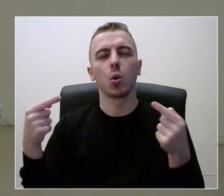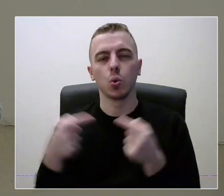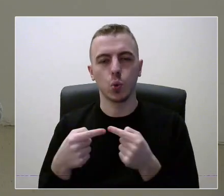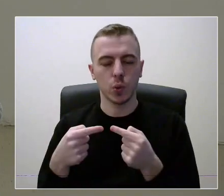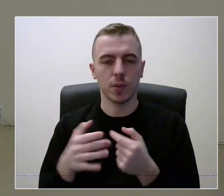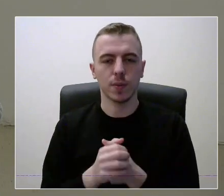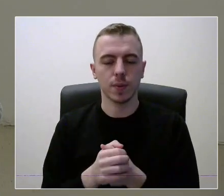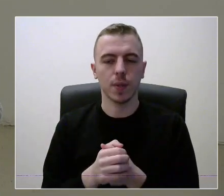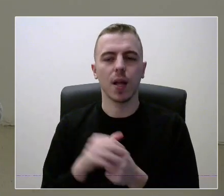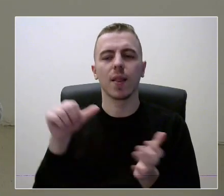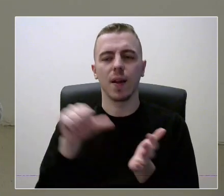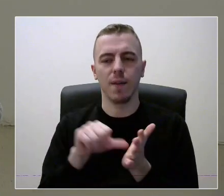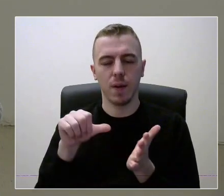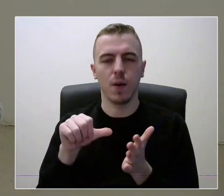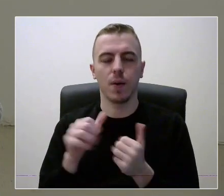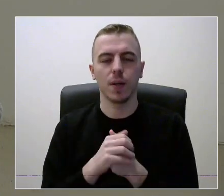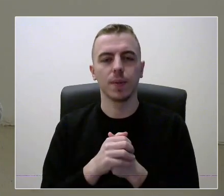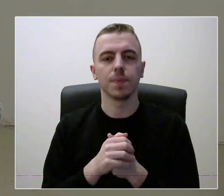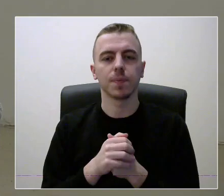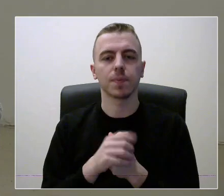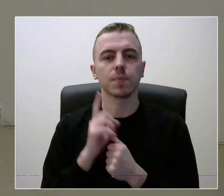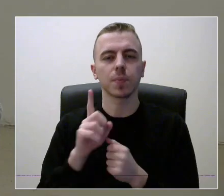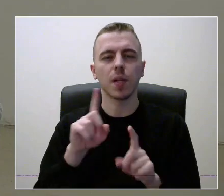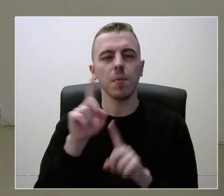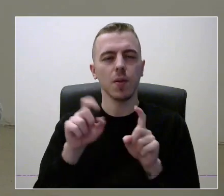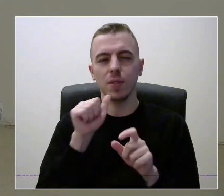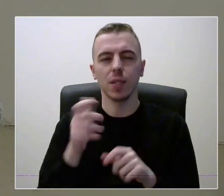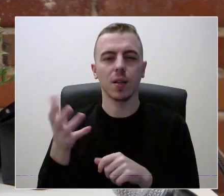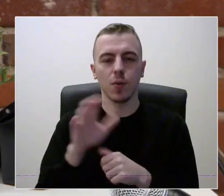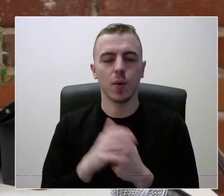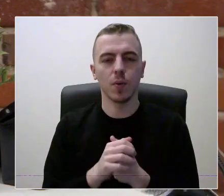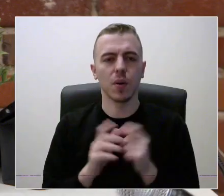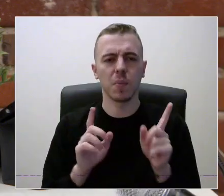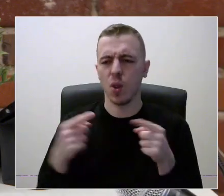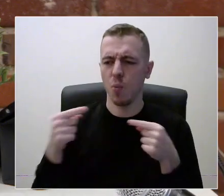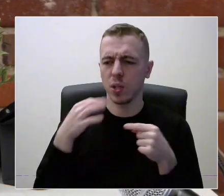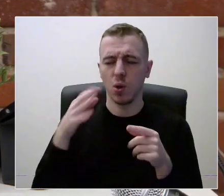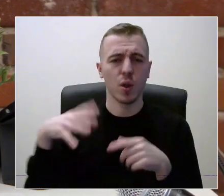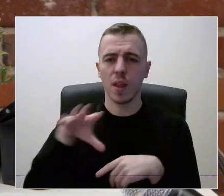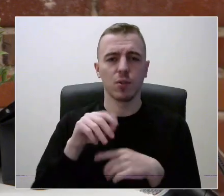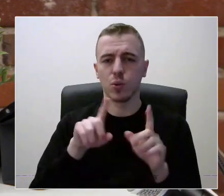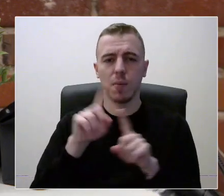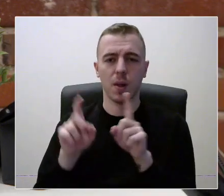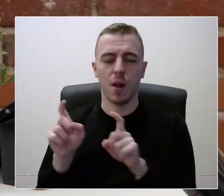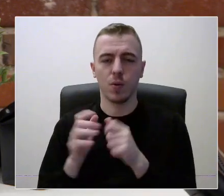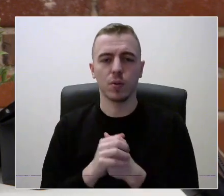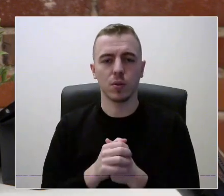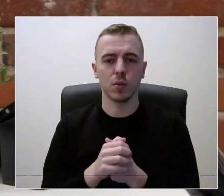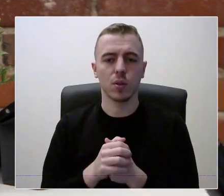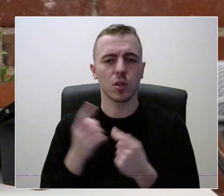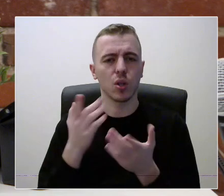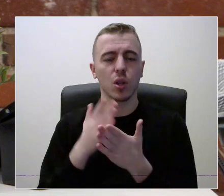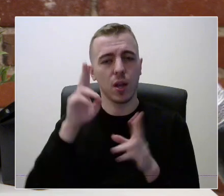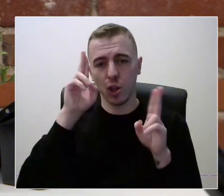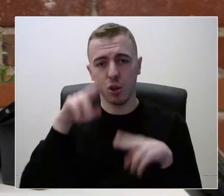reiškia, dalyvauti, tuos ir dalyvauja, bet apklausimus laiką daugiau. Bet oponentas sako, kad ne visus apklausia, tiesiog kai kurie, suprantu, net nežino, kad